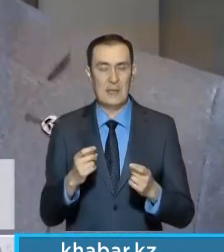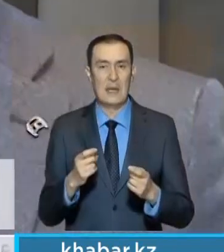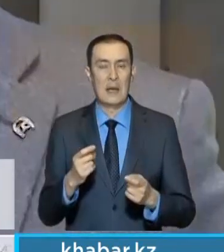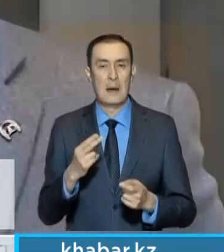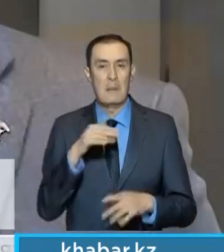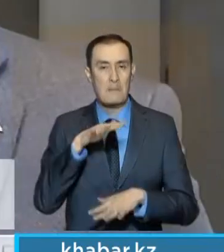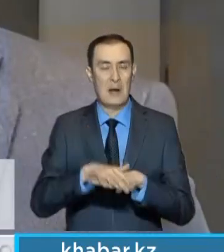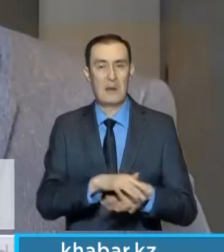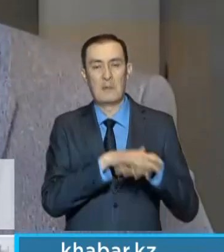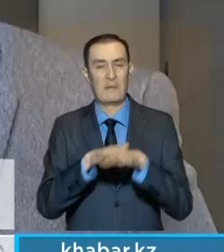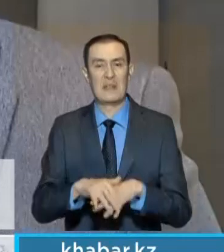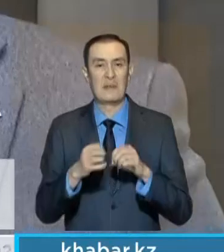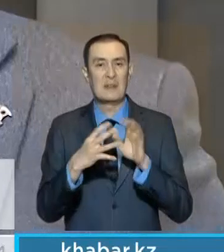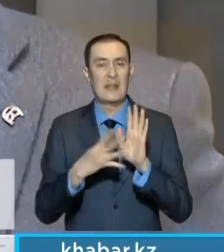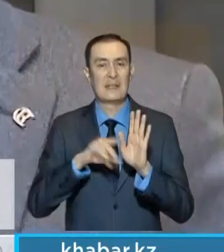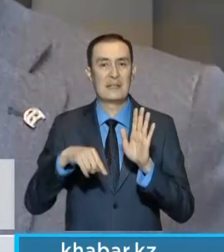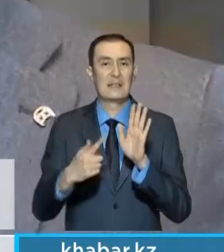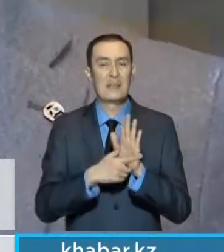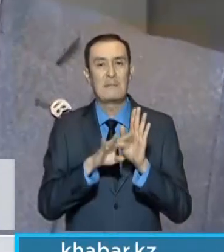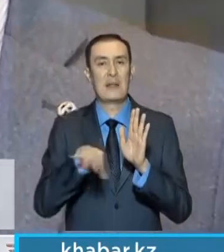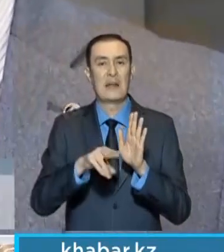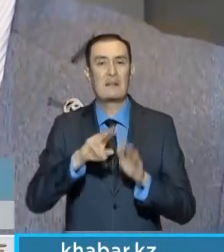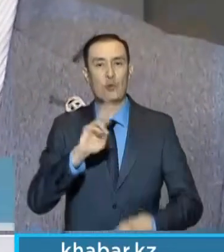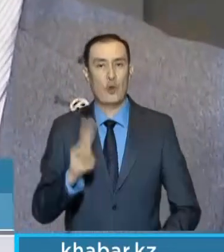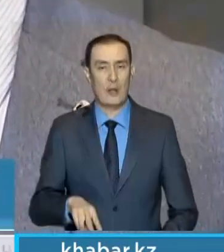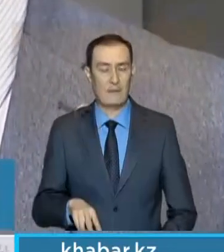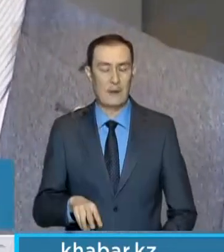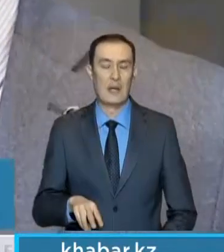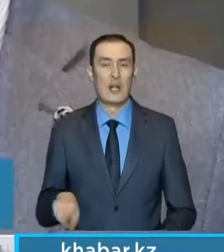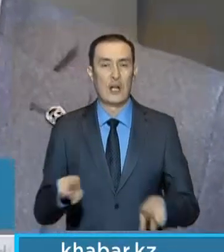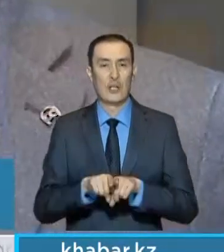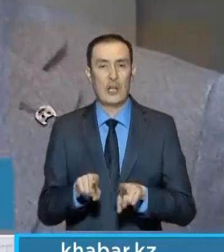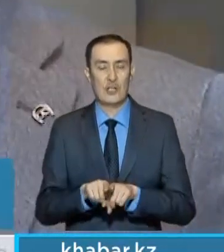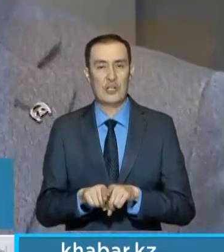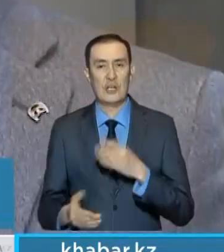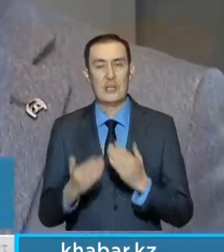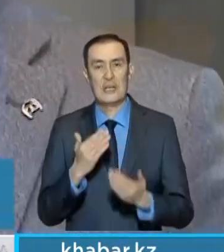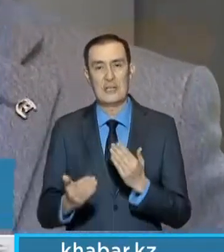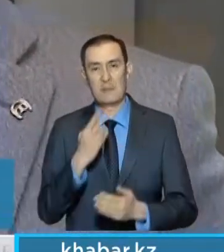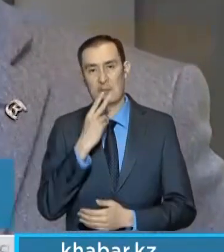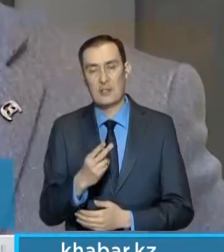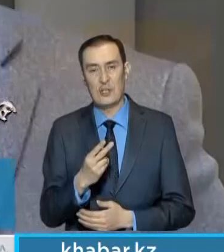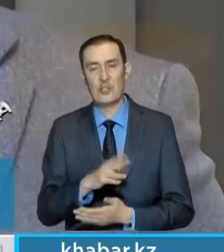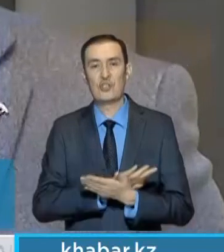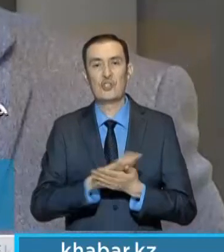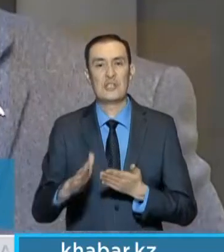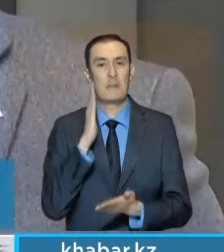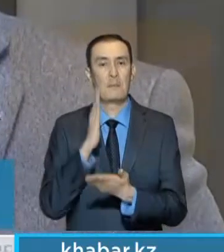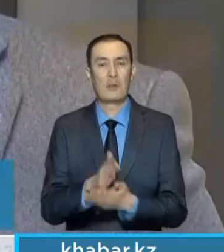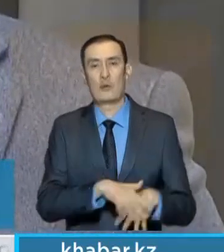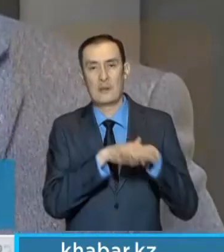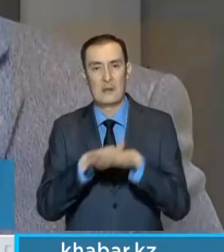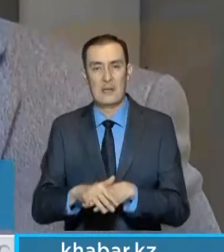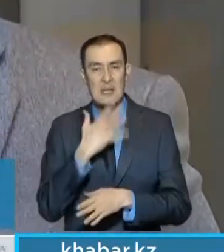банка мы привлекли 19,7 млрд долларов а также если посмотреть именно чистый приток прямых